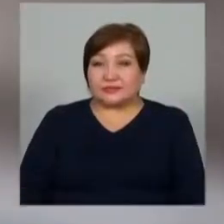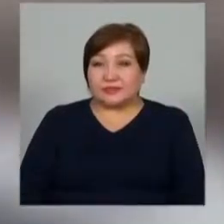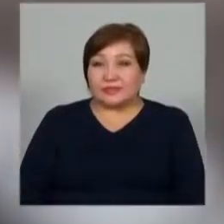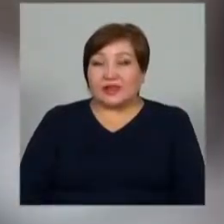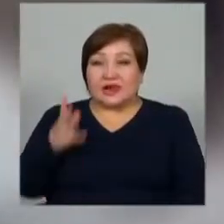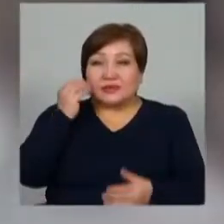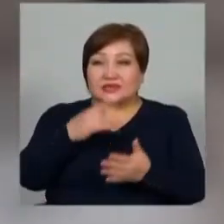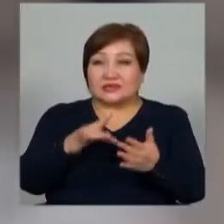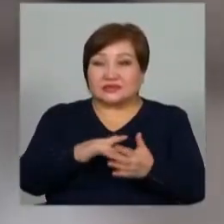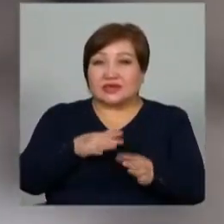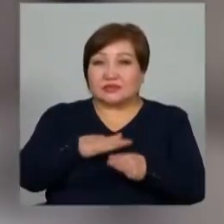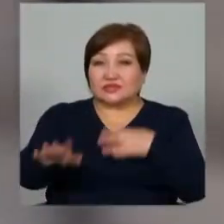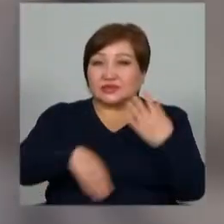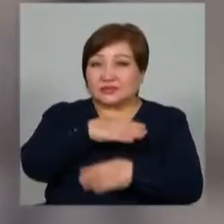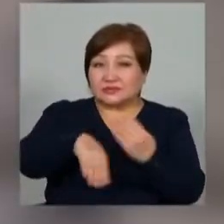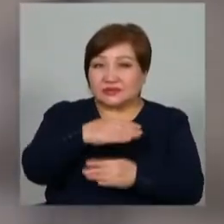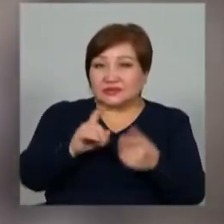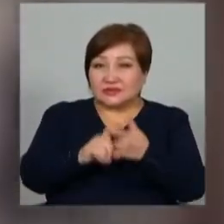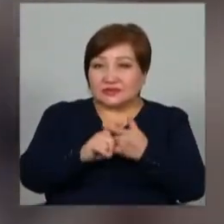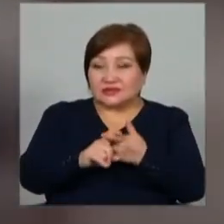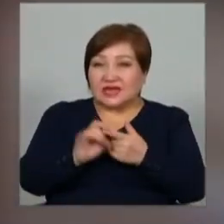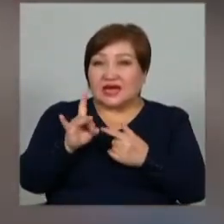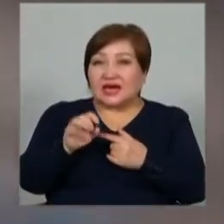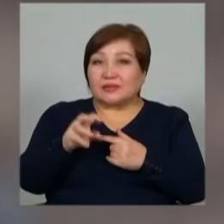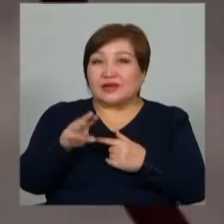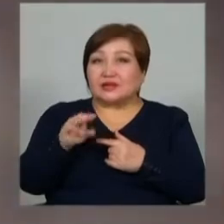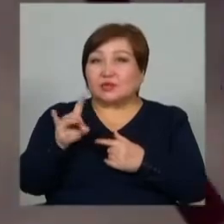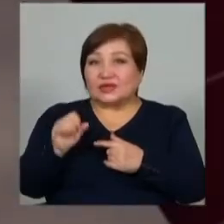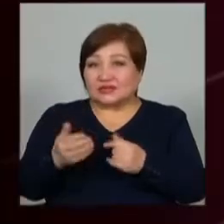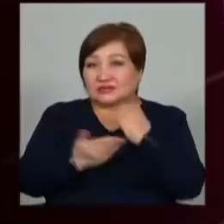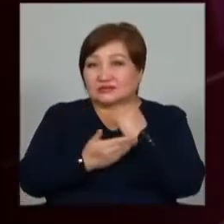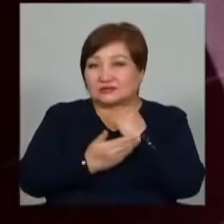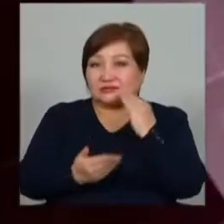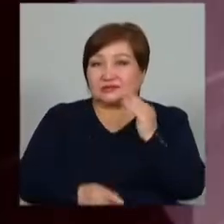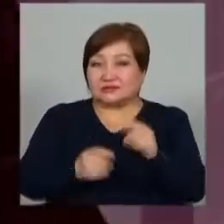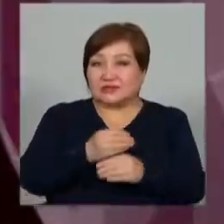Алматыда жаппай тәртіпсіздікке қатысушыларға арматура таратқандар ұсталды.